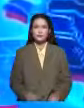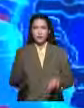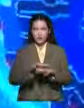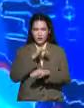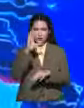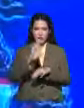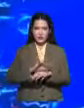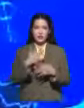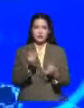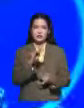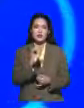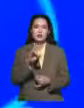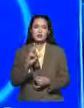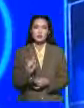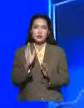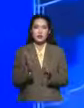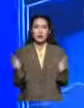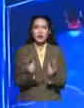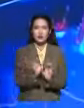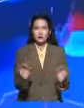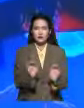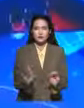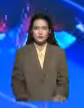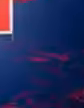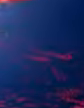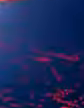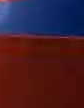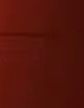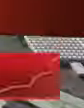Добрый вечер. В эфире новости. В студии работает Жанна Сидхан. И коротко главное.